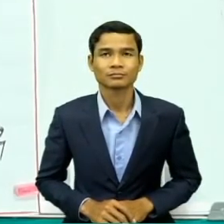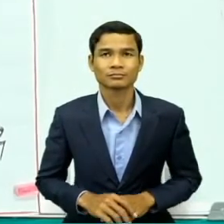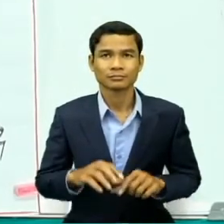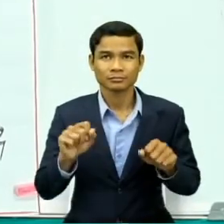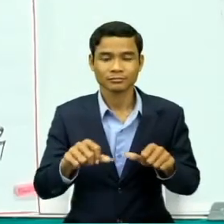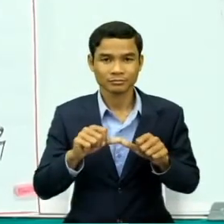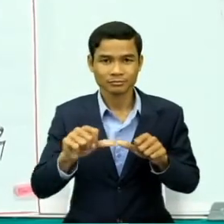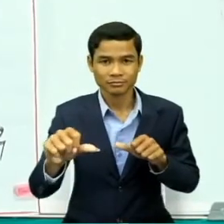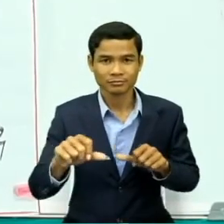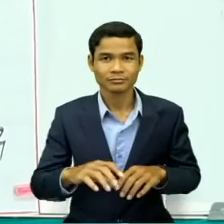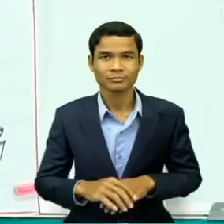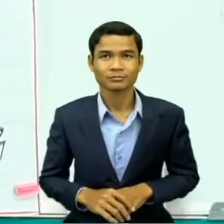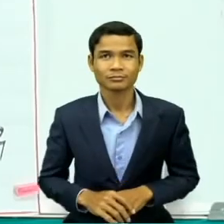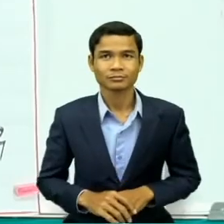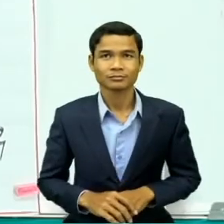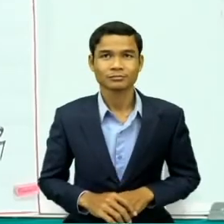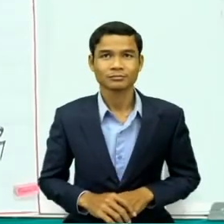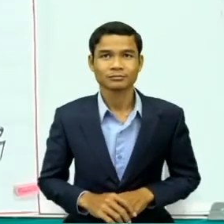ចាបន្តទៀត